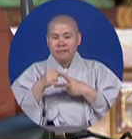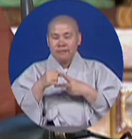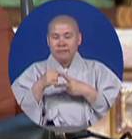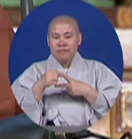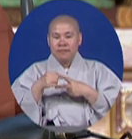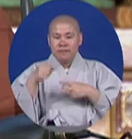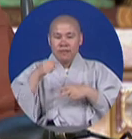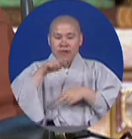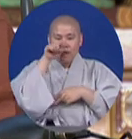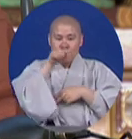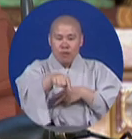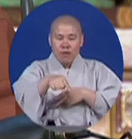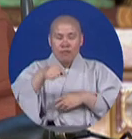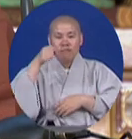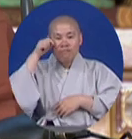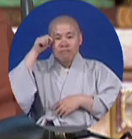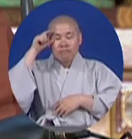애각인데 밖으로 깨닫는 거예요.